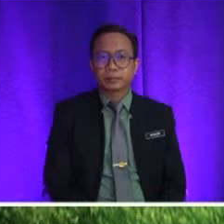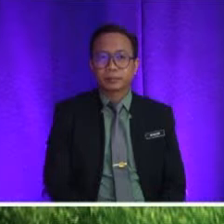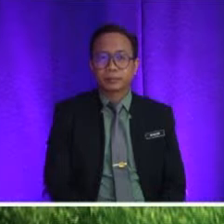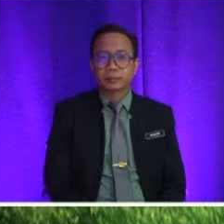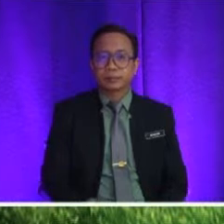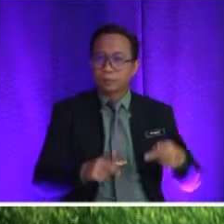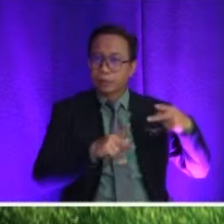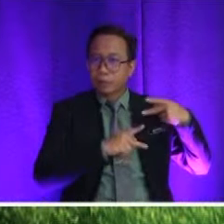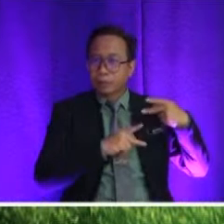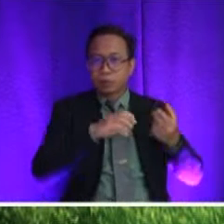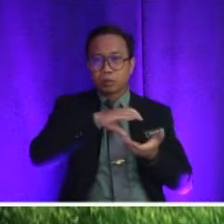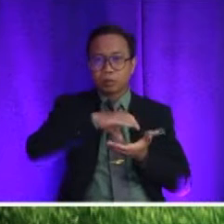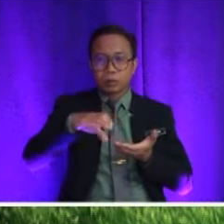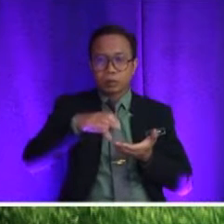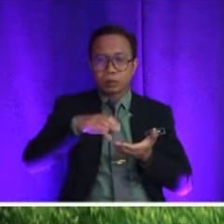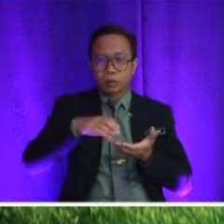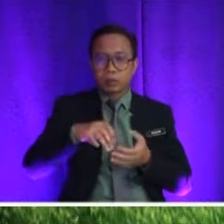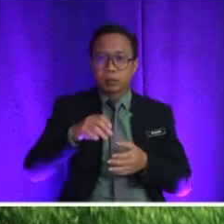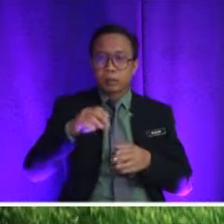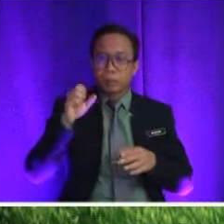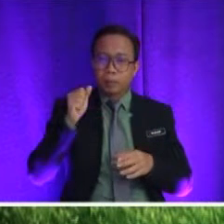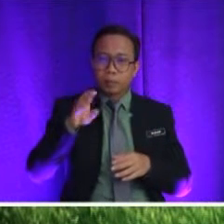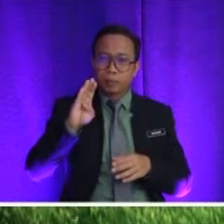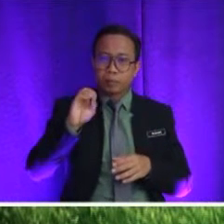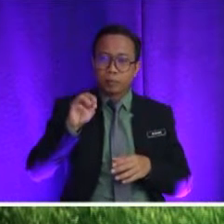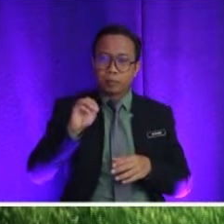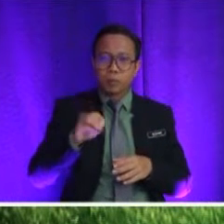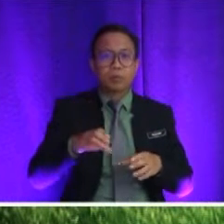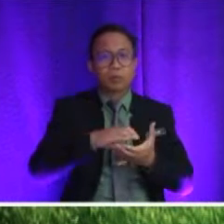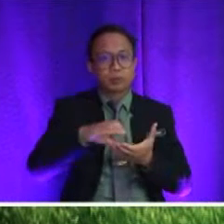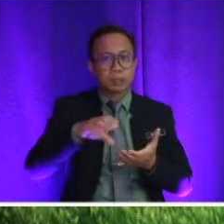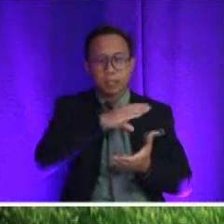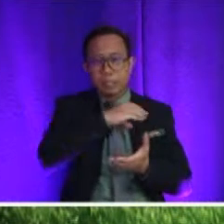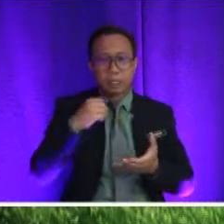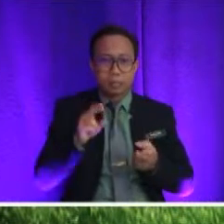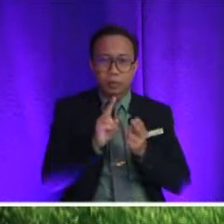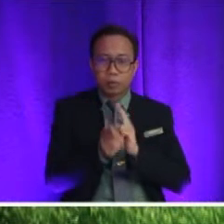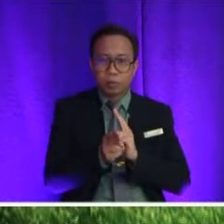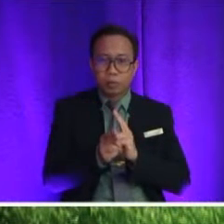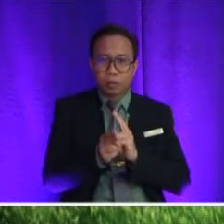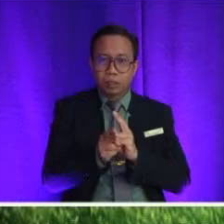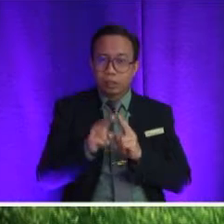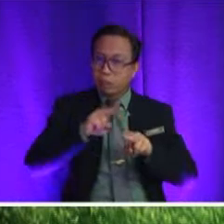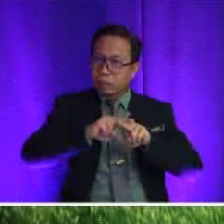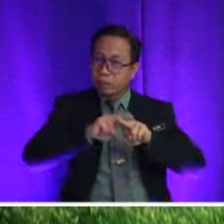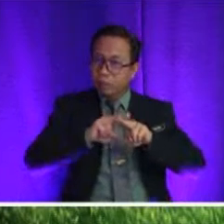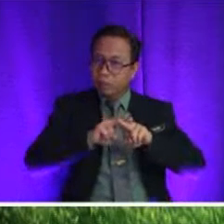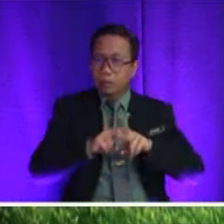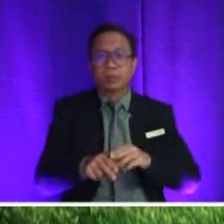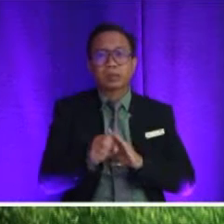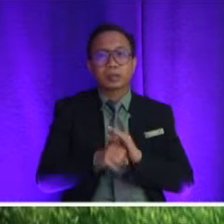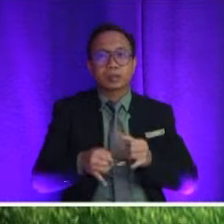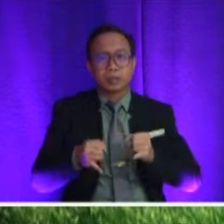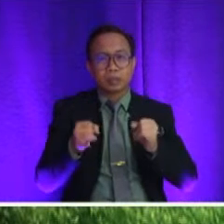Hai kunyit merusak infrastruktur dengan mengebom merusak kain dan mengalihkan dan desain kereta api Selain itu